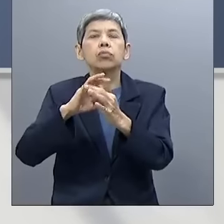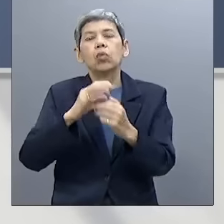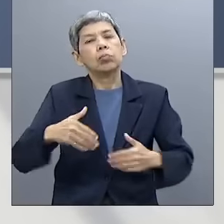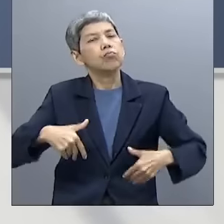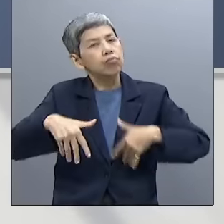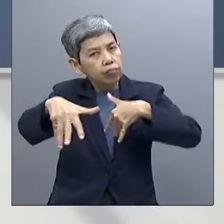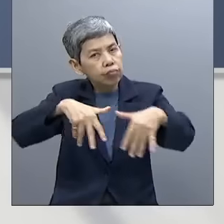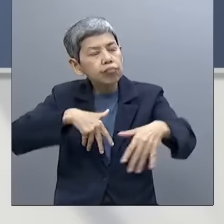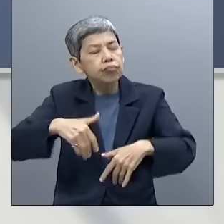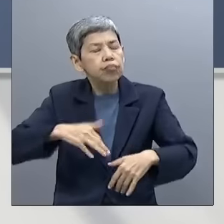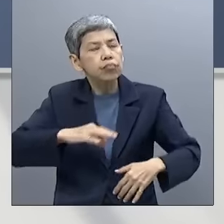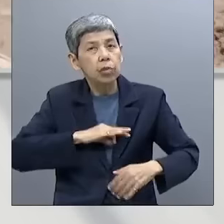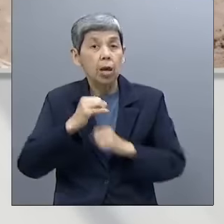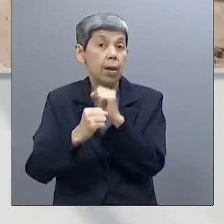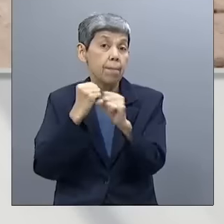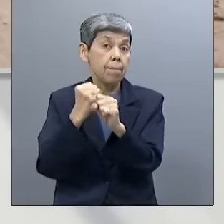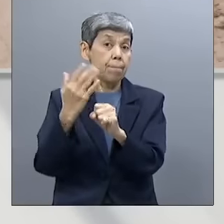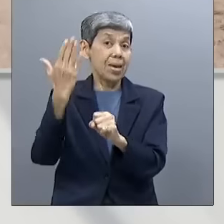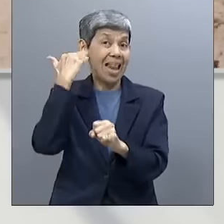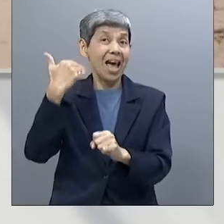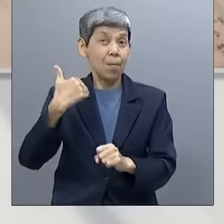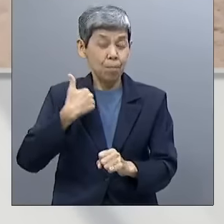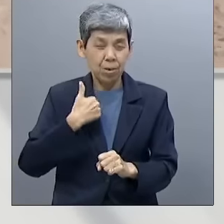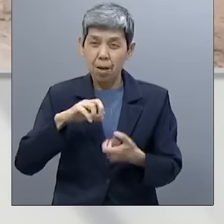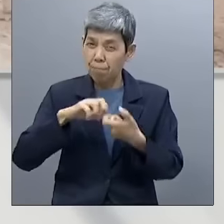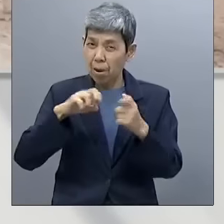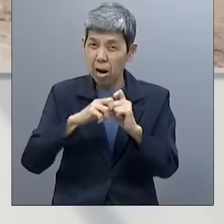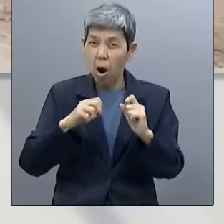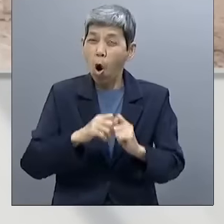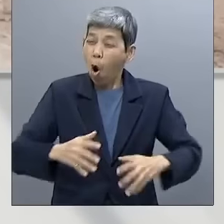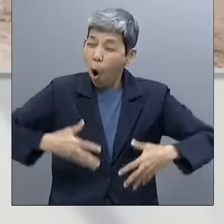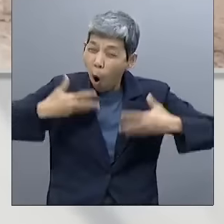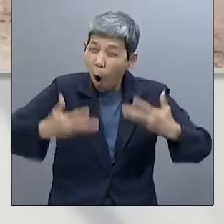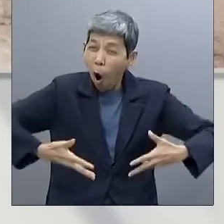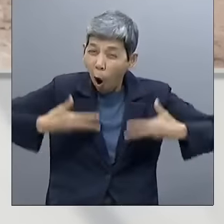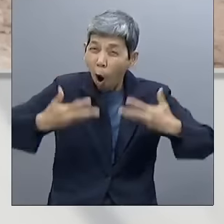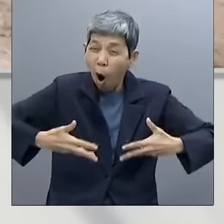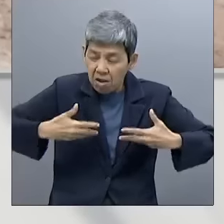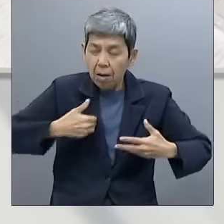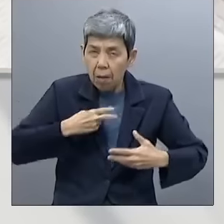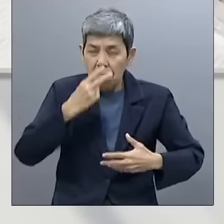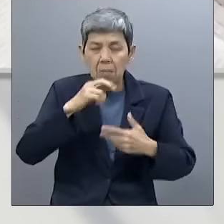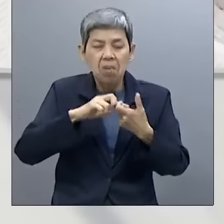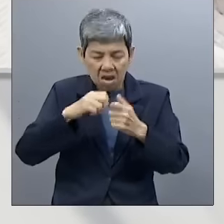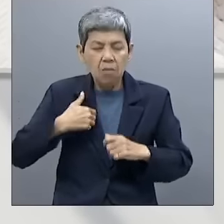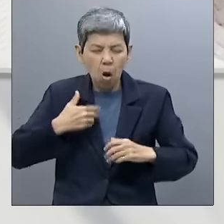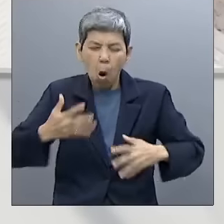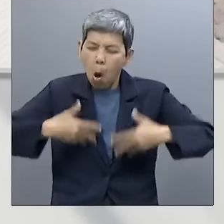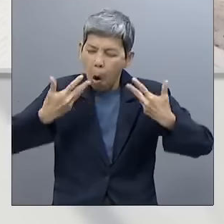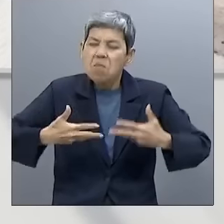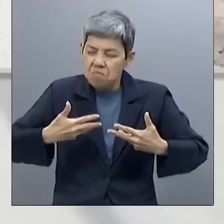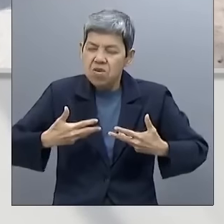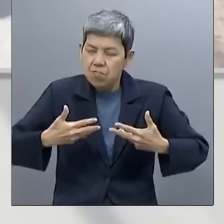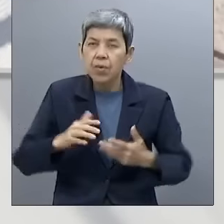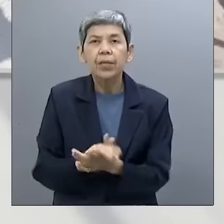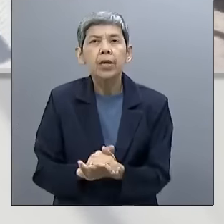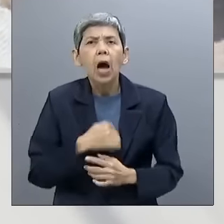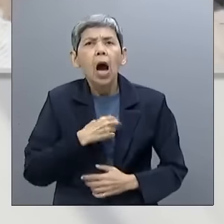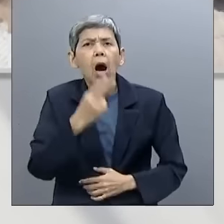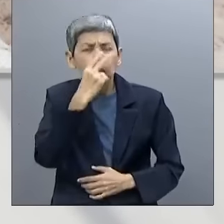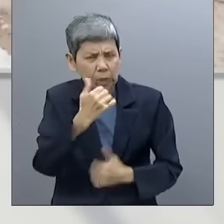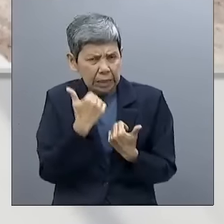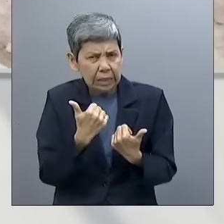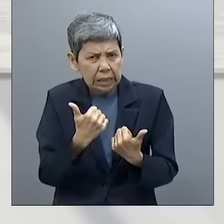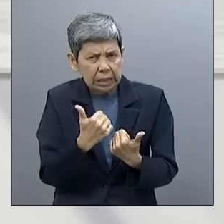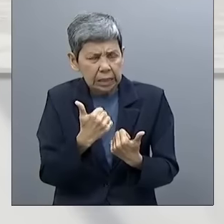ชีวิตด้วยปีที่แล้วเราได้ยินคำว่าโลกเดือดค่ะปีนี้เราอาจจะได้รับผลกระทบอย่างชัดเจนและสิ่งที่กำลังจะ